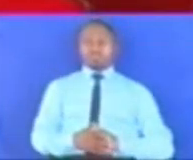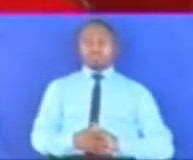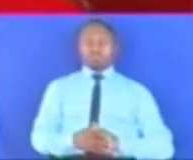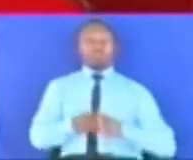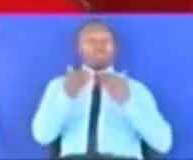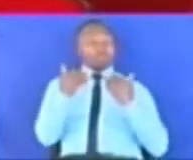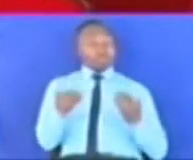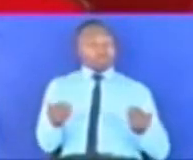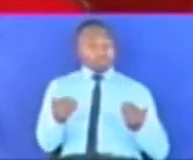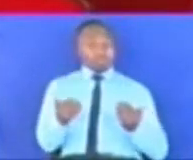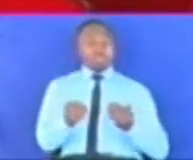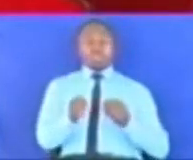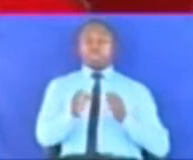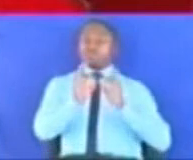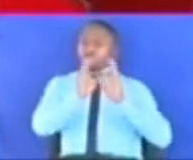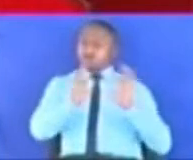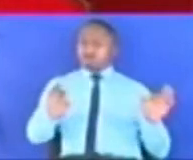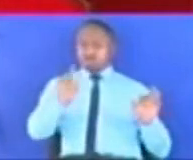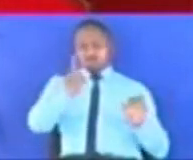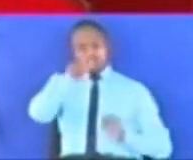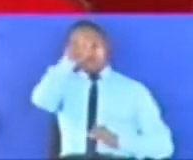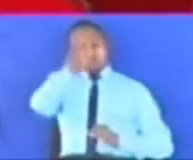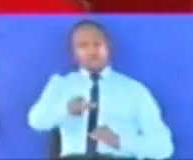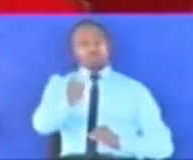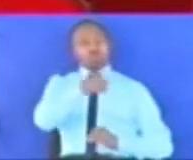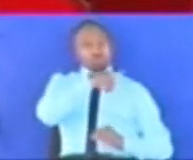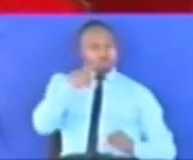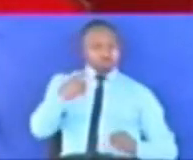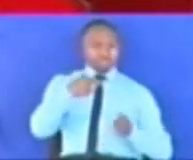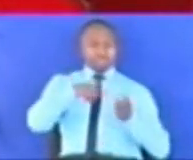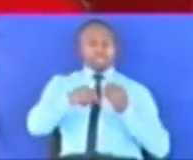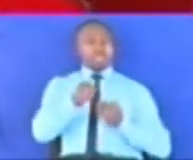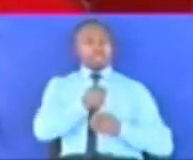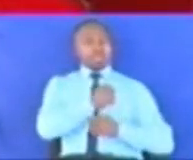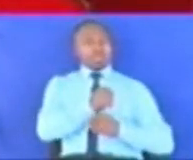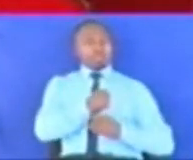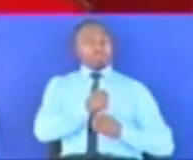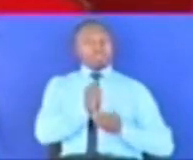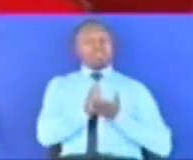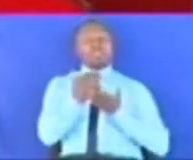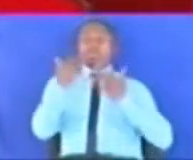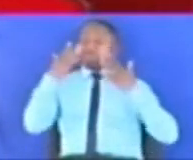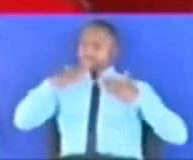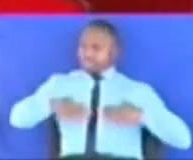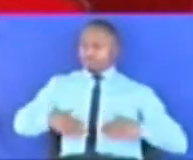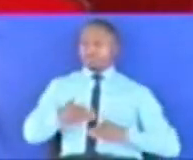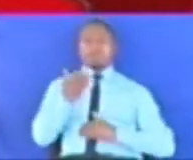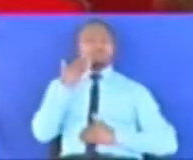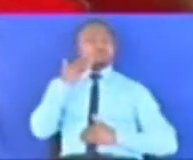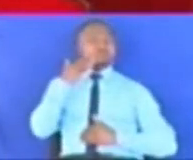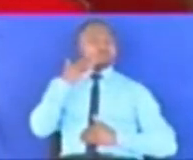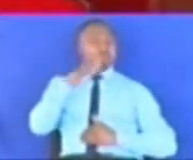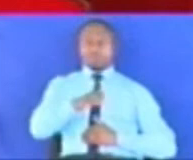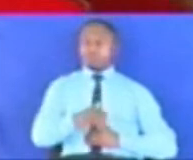Kuwa na rasilimali watu wa kutosha kwenye health facilities ni muhimu sana.